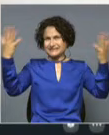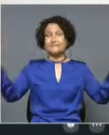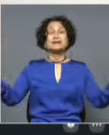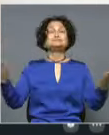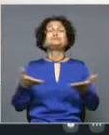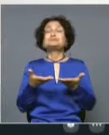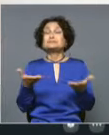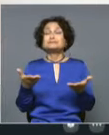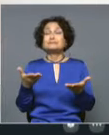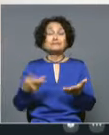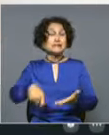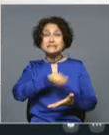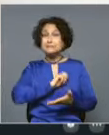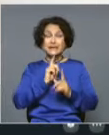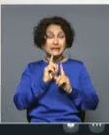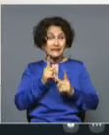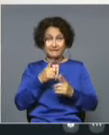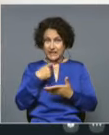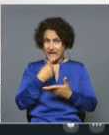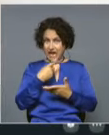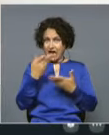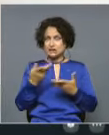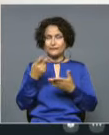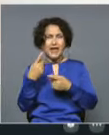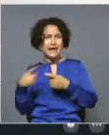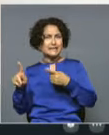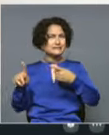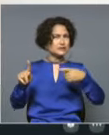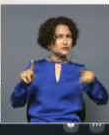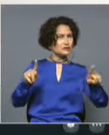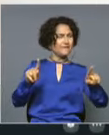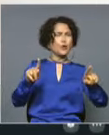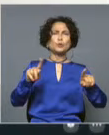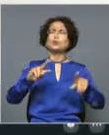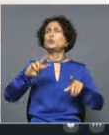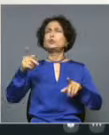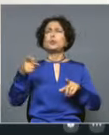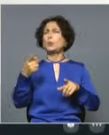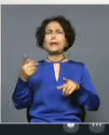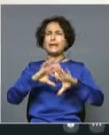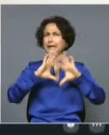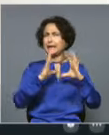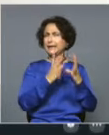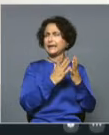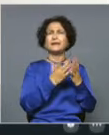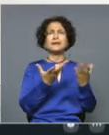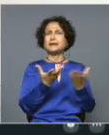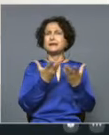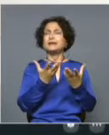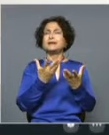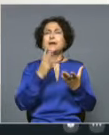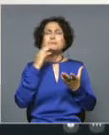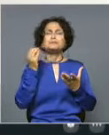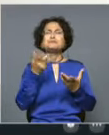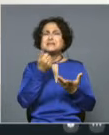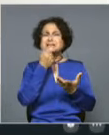което за Испания трябва да кажа, което отличава тази диаспора от редица други, там компактни